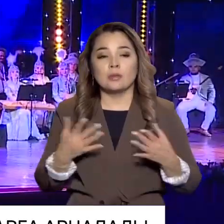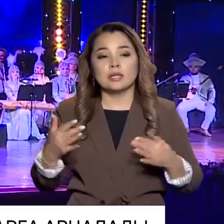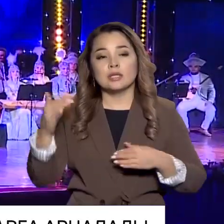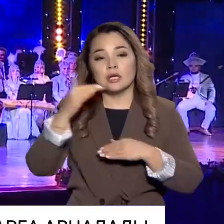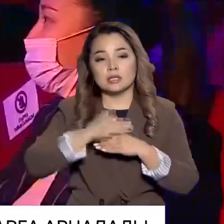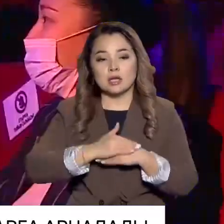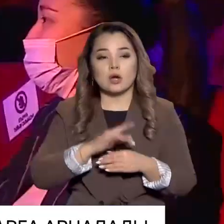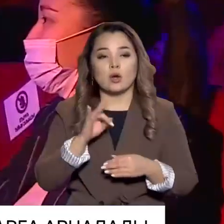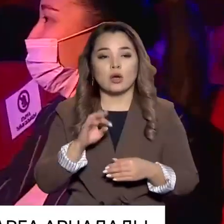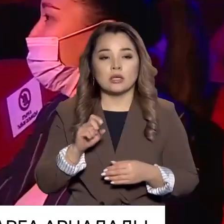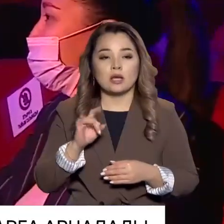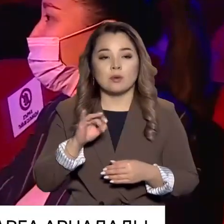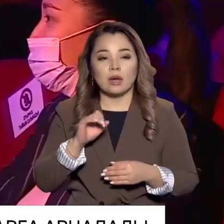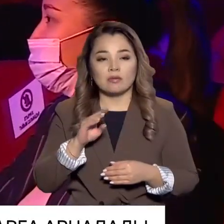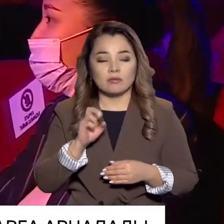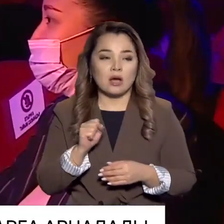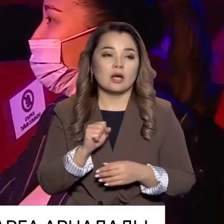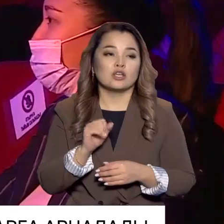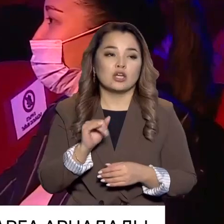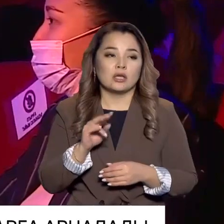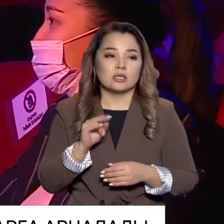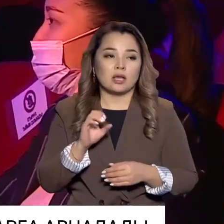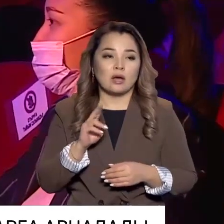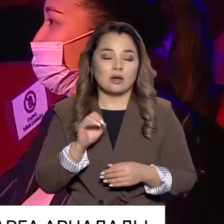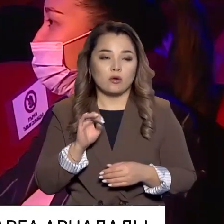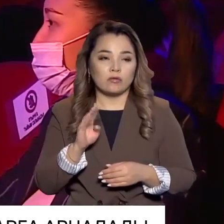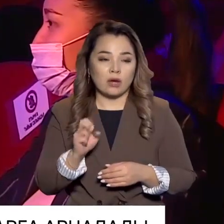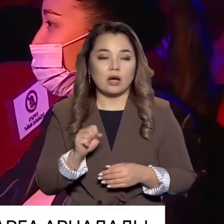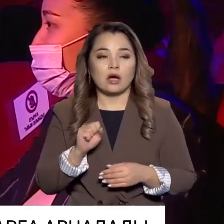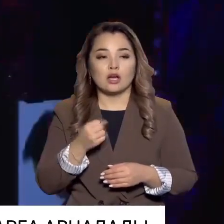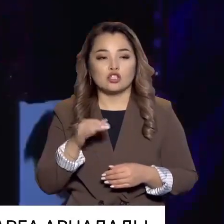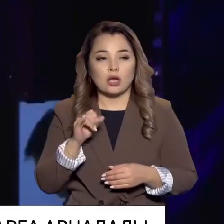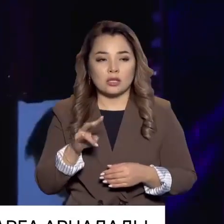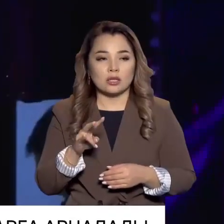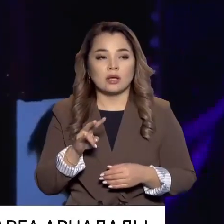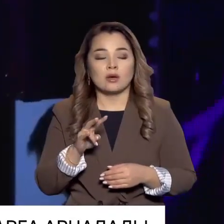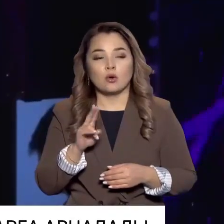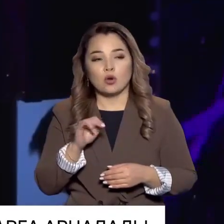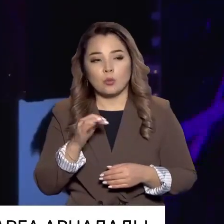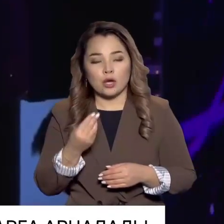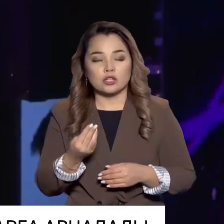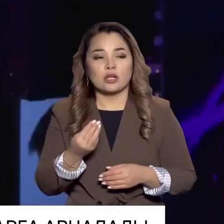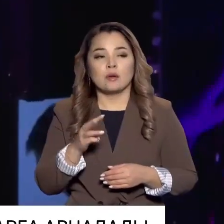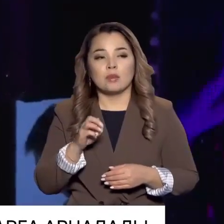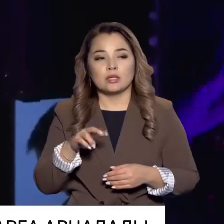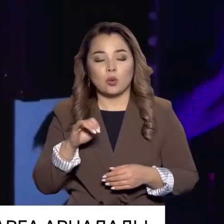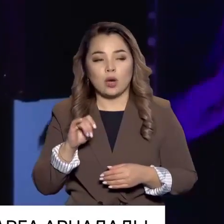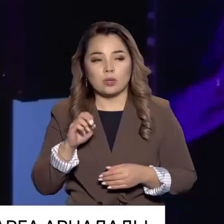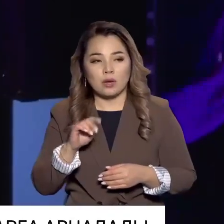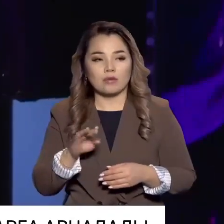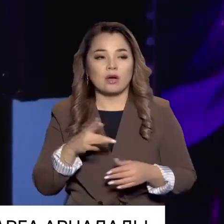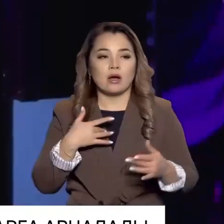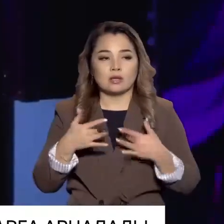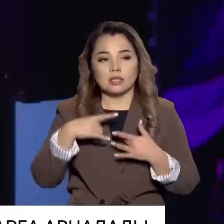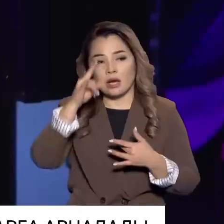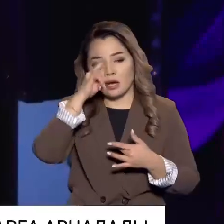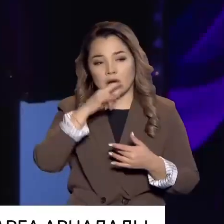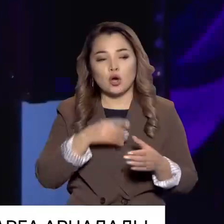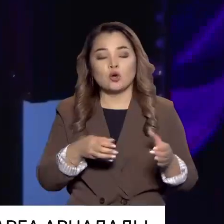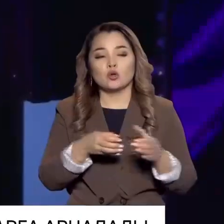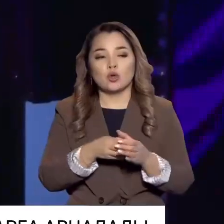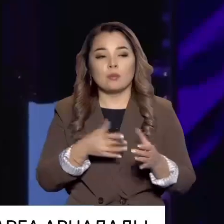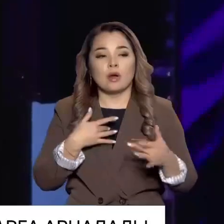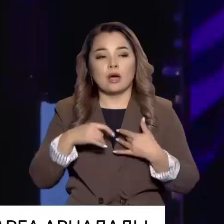кеште Роза Рымбаева, Жеңіс Қақова, Айжан Нұрмағанбетова, Құрмаш Маха, Медеу Арымбаев сынды Қазақ концерт